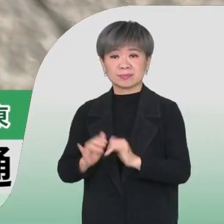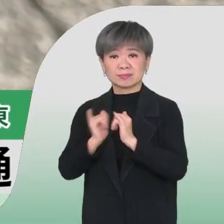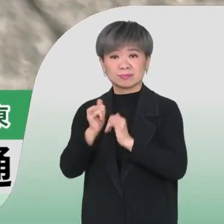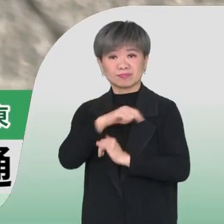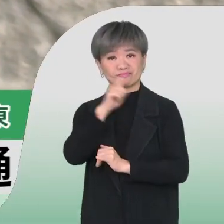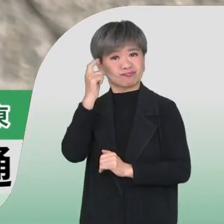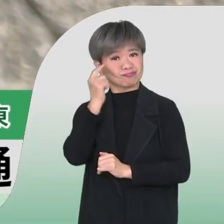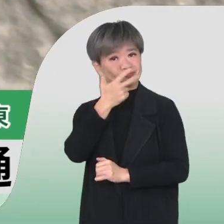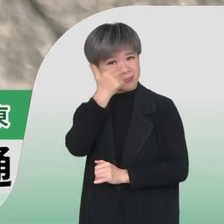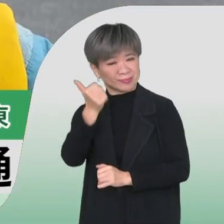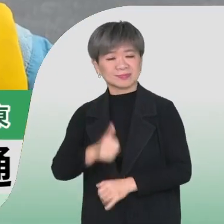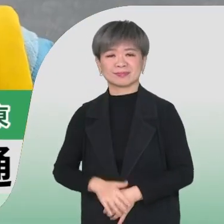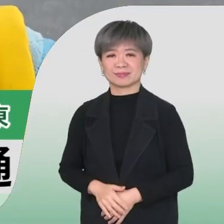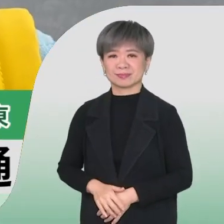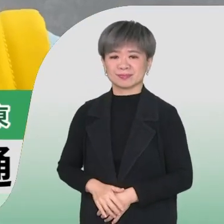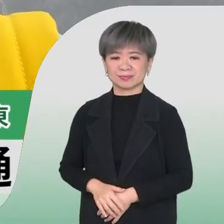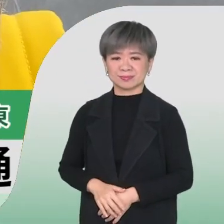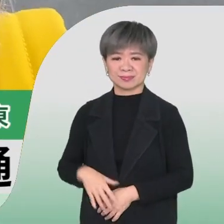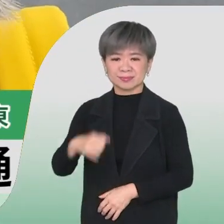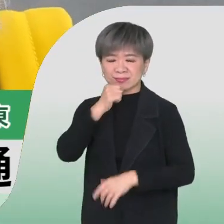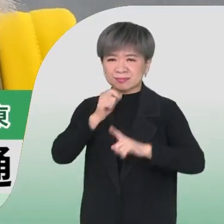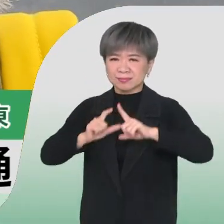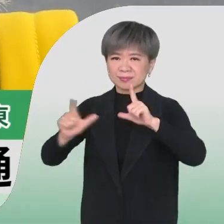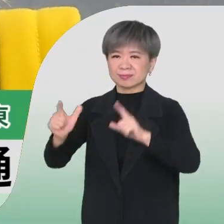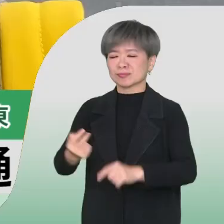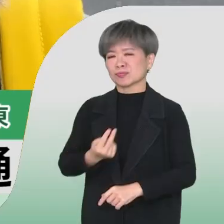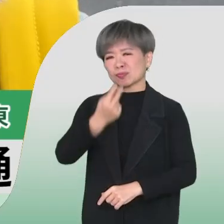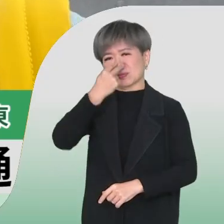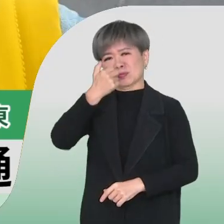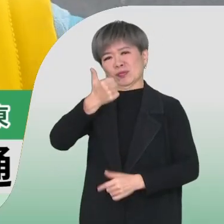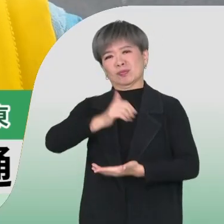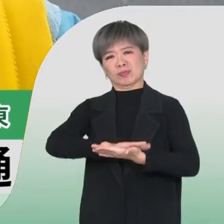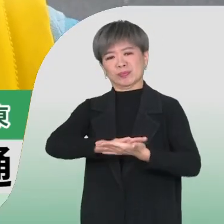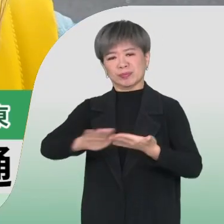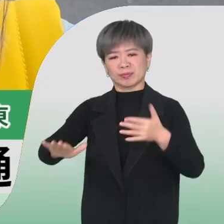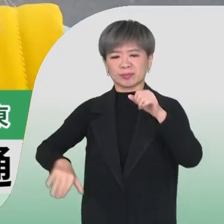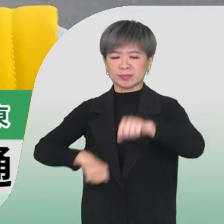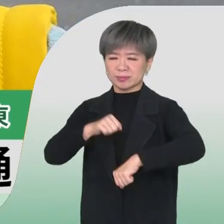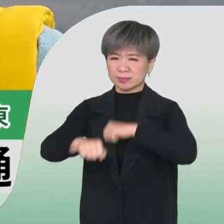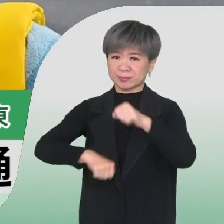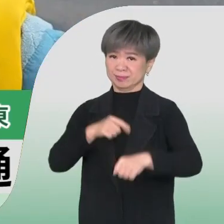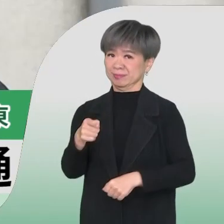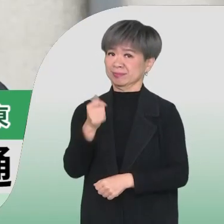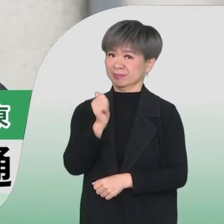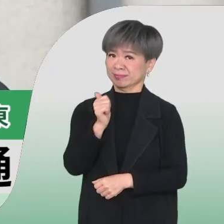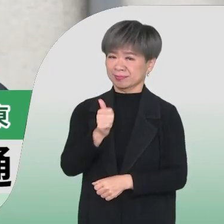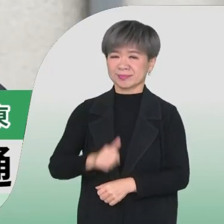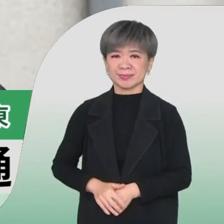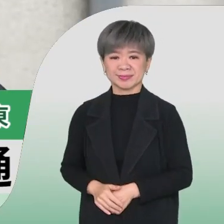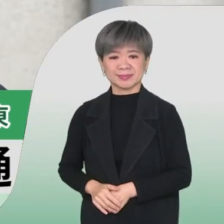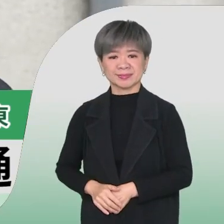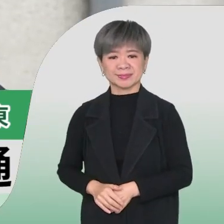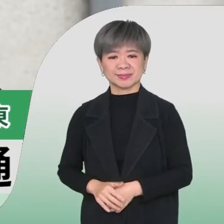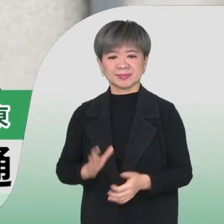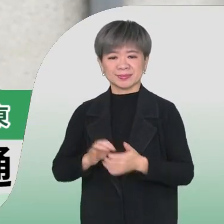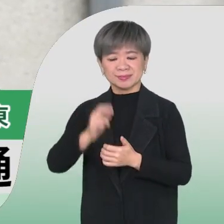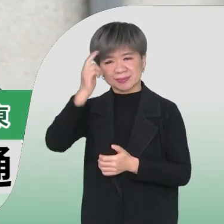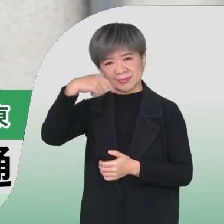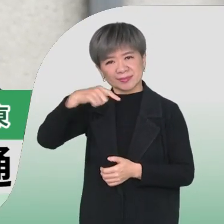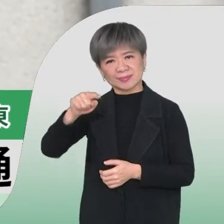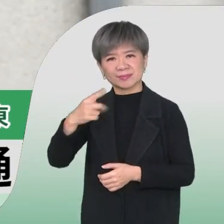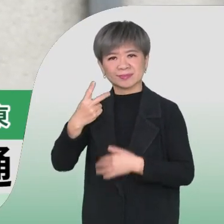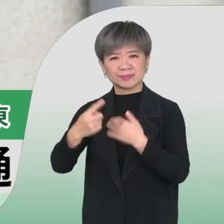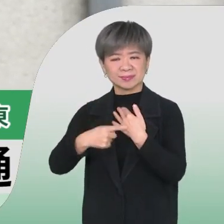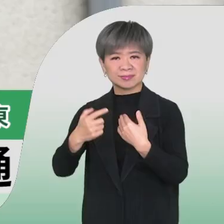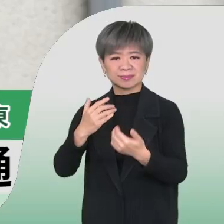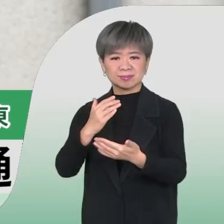知道 EDP。 台东就是这个空气好啊，所以骑这空气更加好啊。 下午想去一间二手书店，它离市区